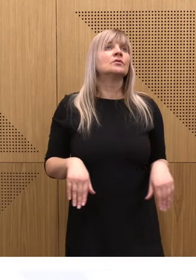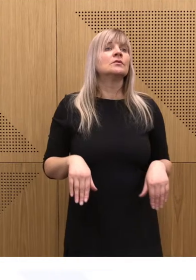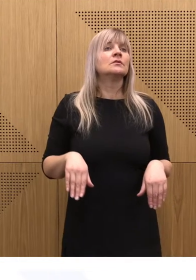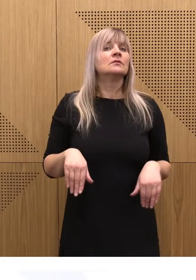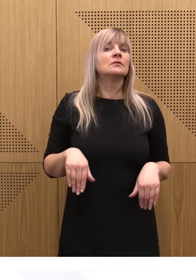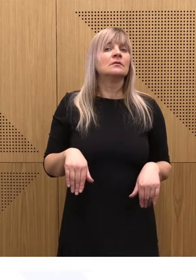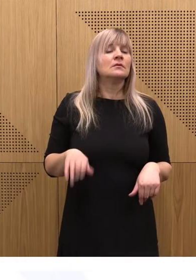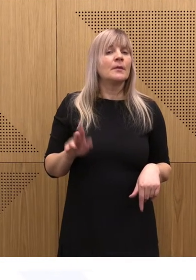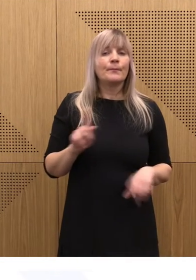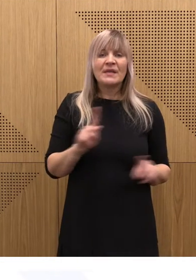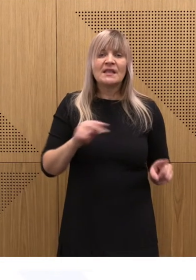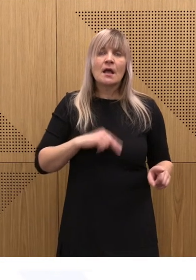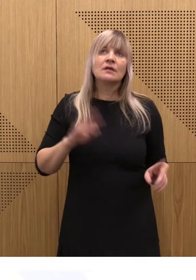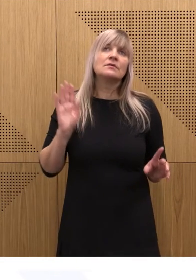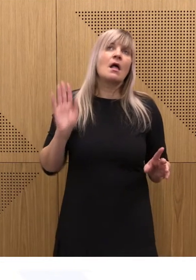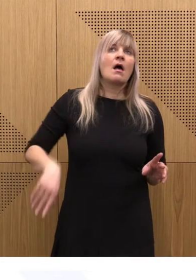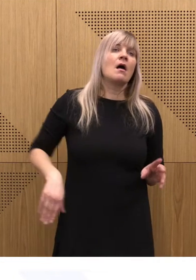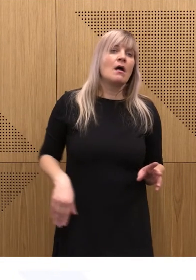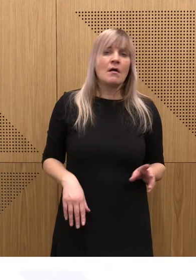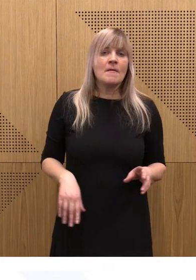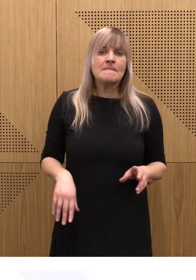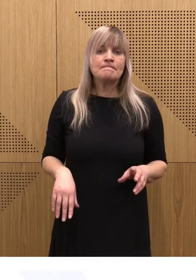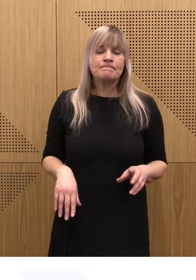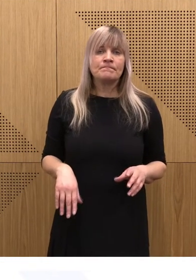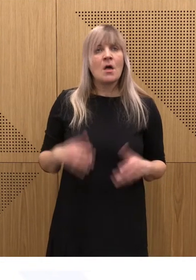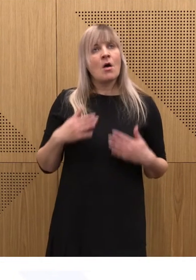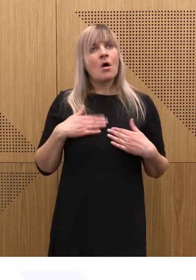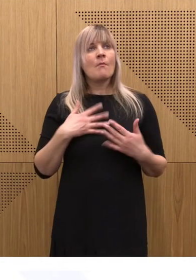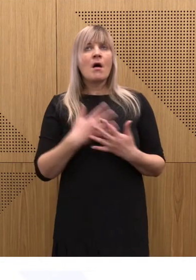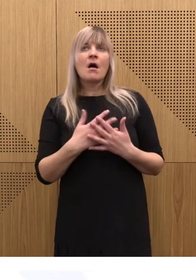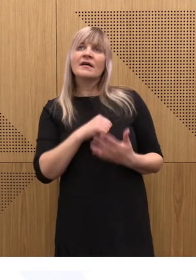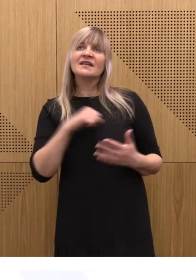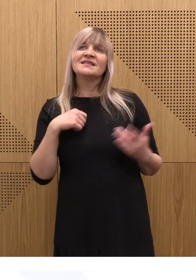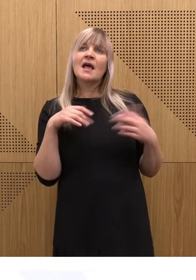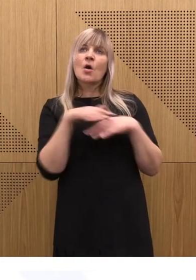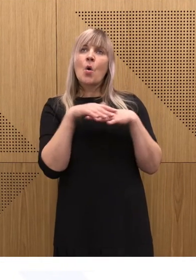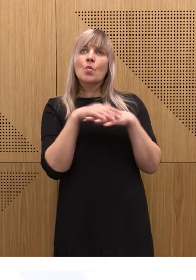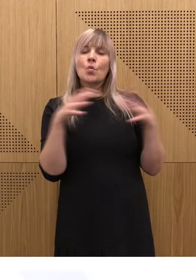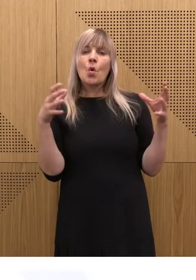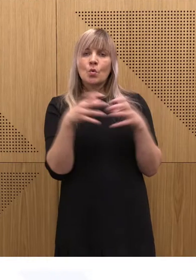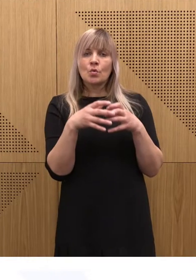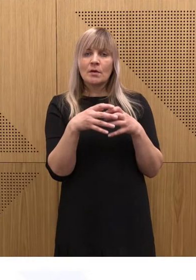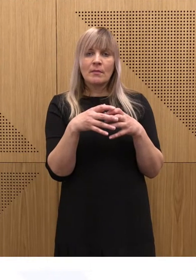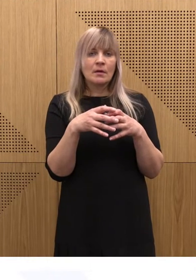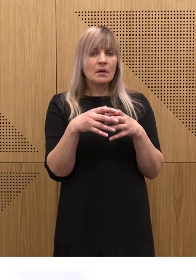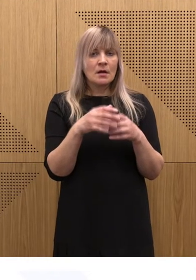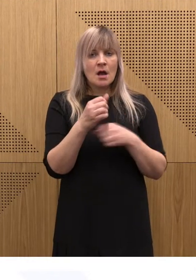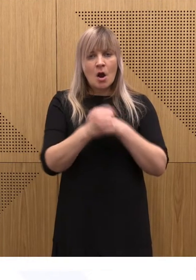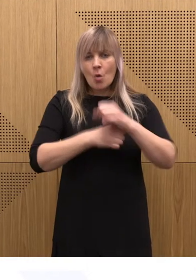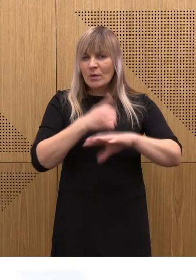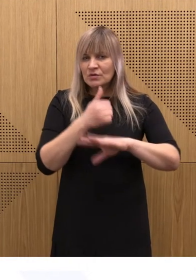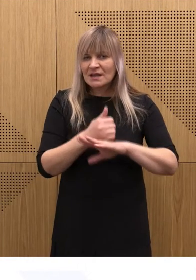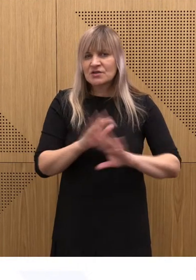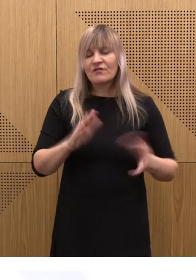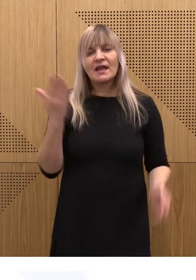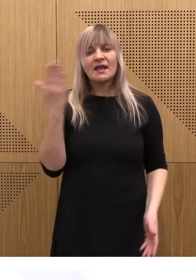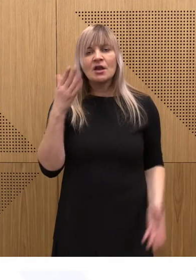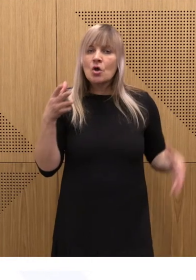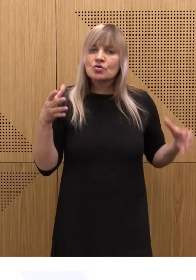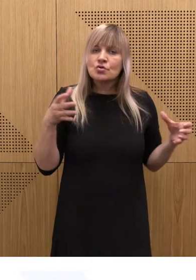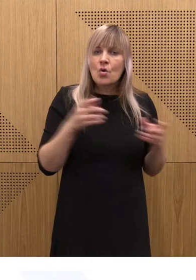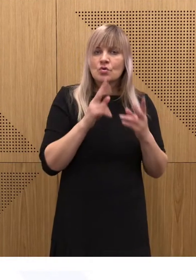ära lihtsalt oma algatuslikuks kogunemiseks kuskil mida iganes, kaubanduskeskuses, kinos ja nii